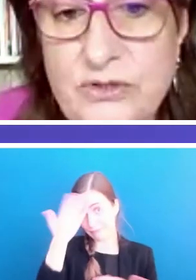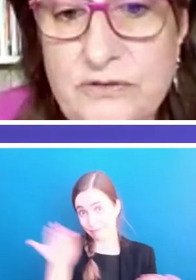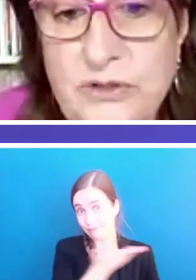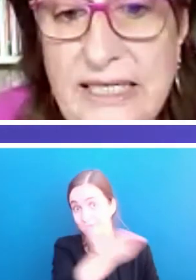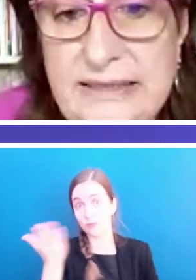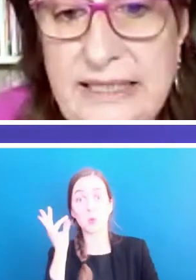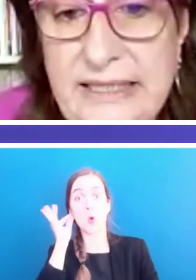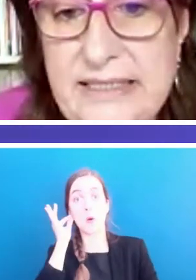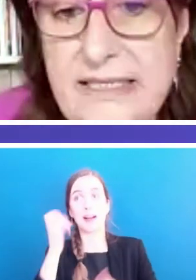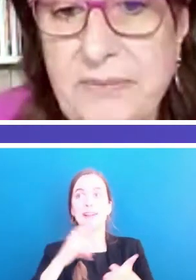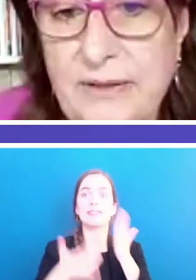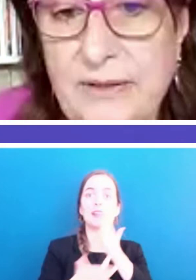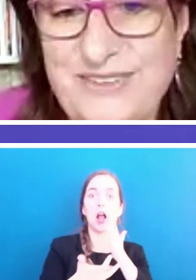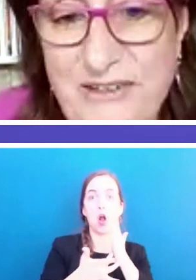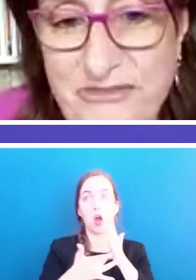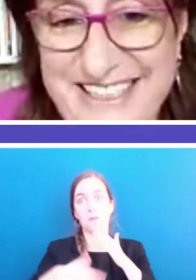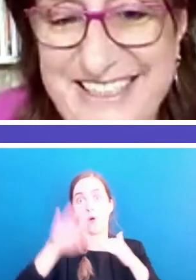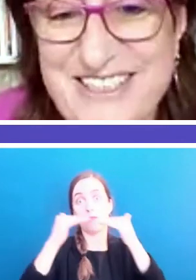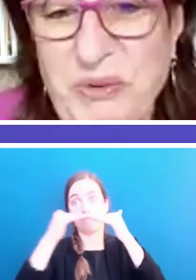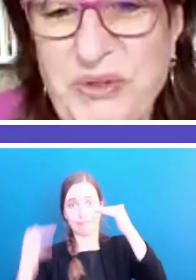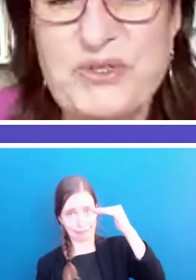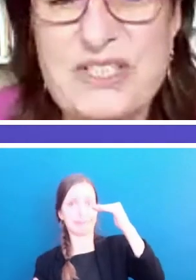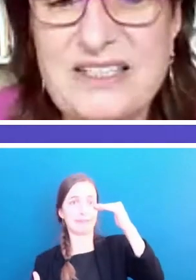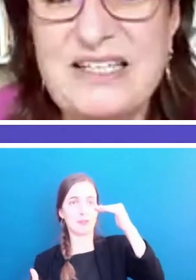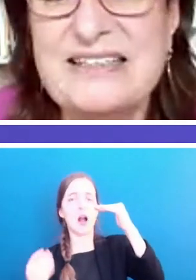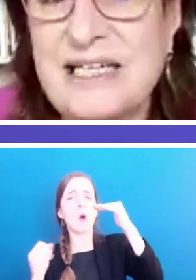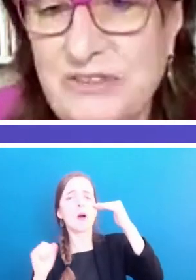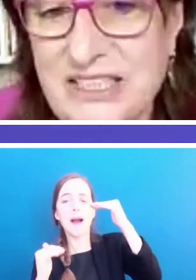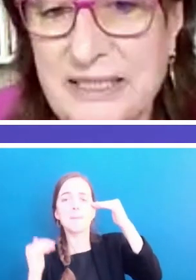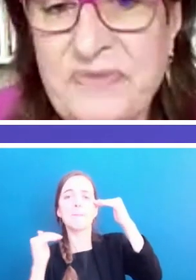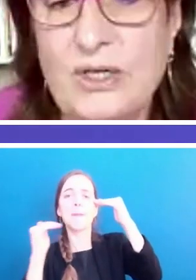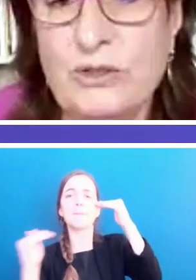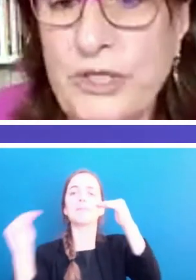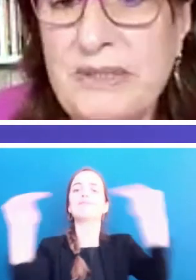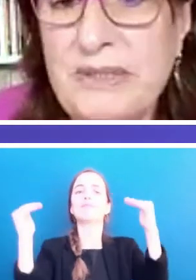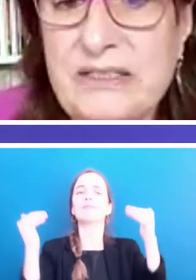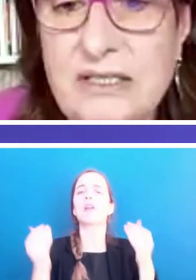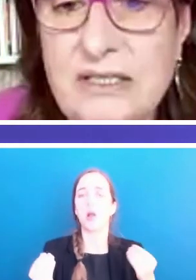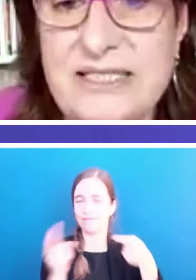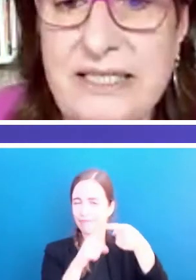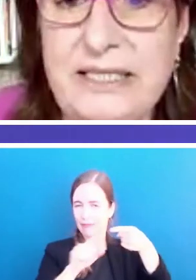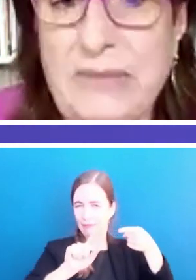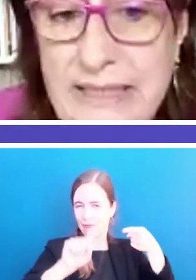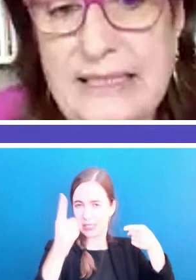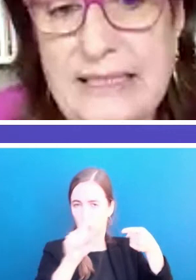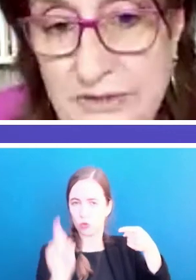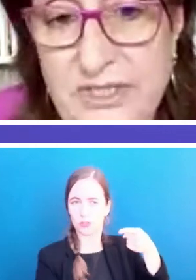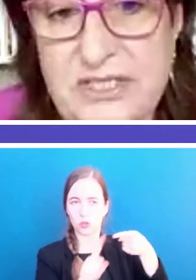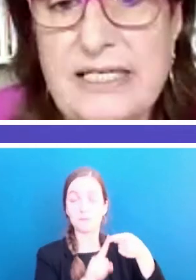سؤال عن الفجوة الرقمية لناديا. سؤال ثاني لناديا يتعلق بالإتجار. فإذا نظرا إلى